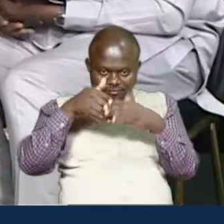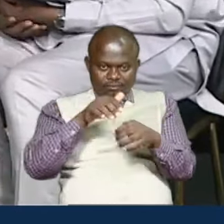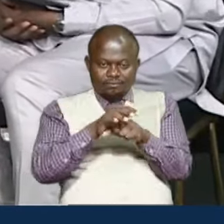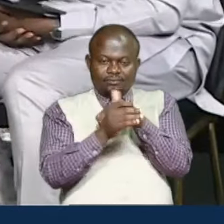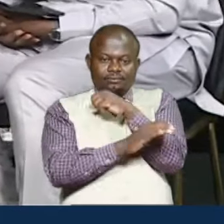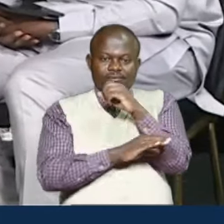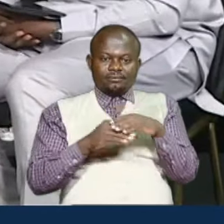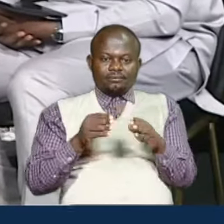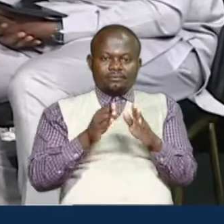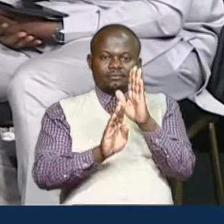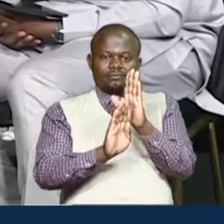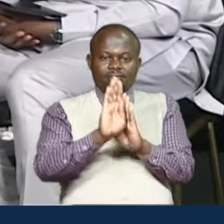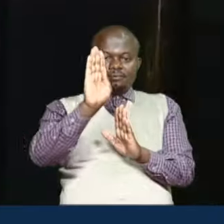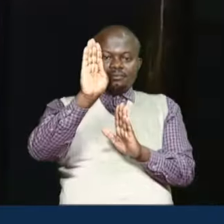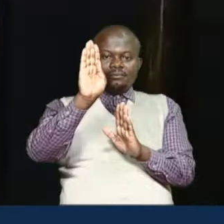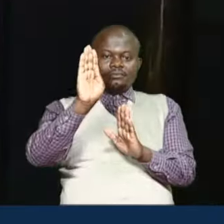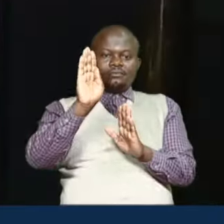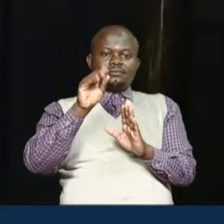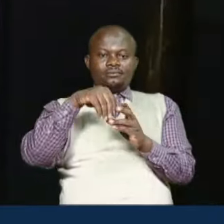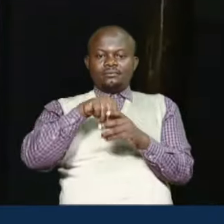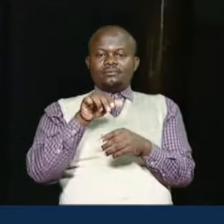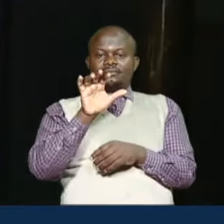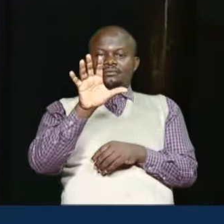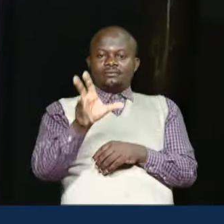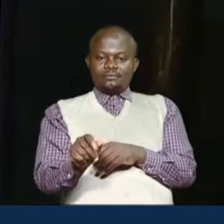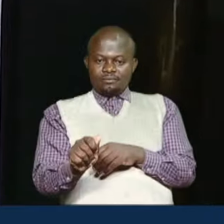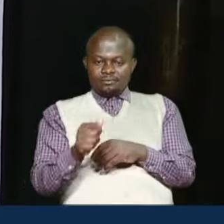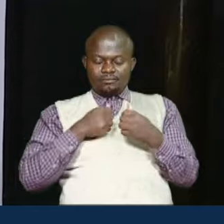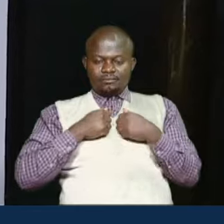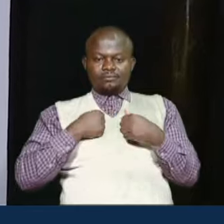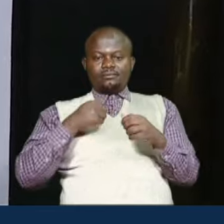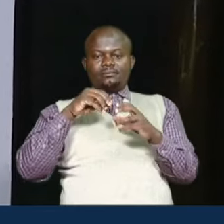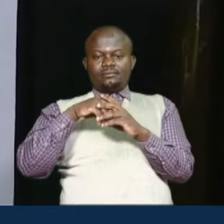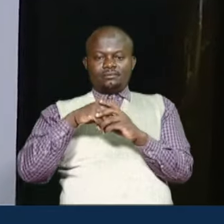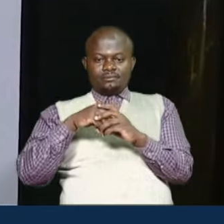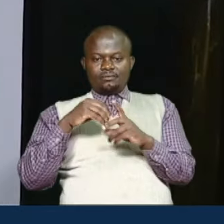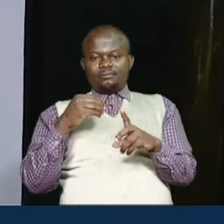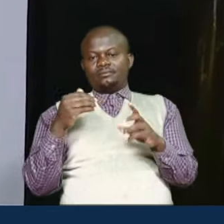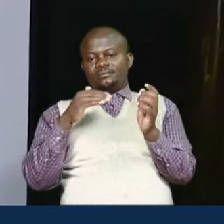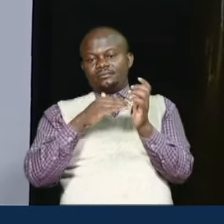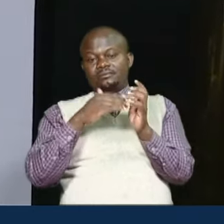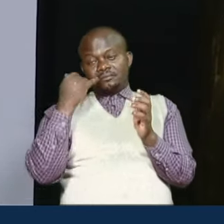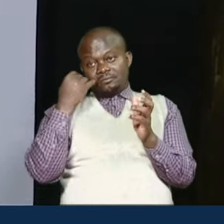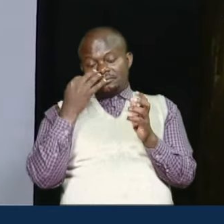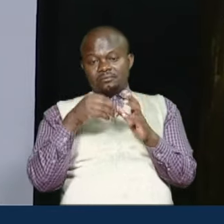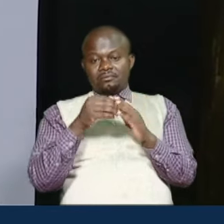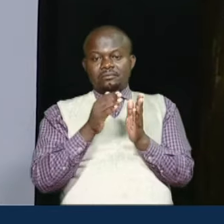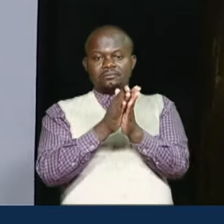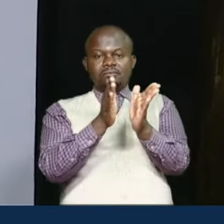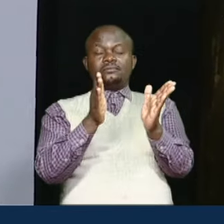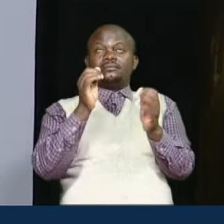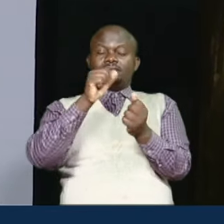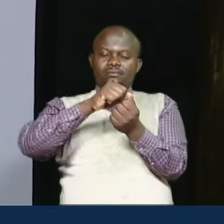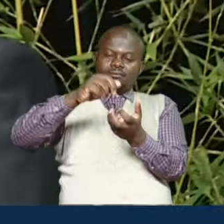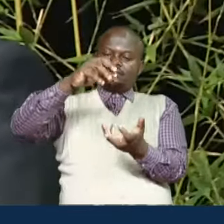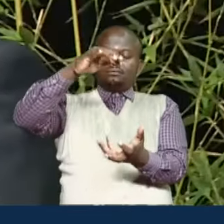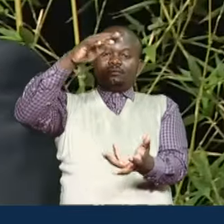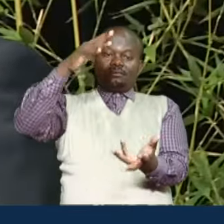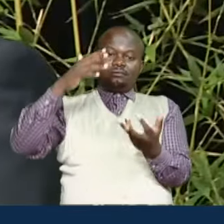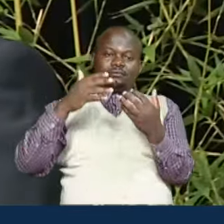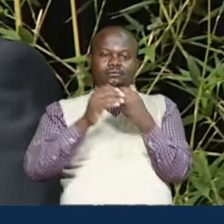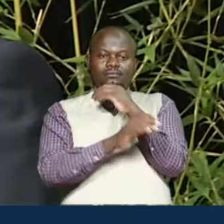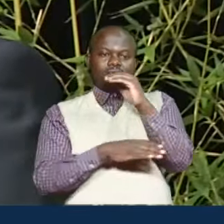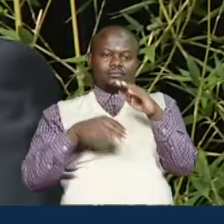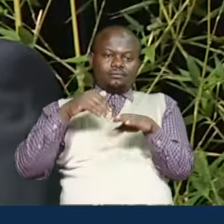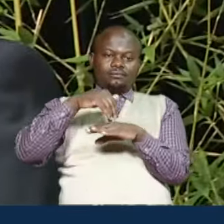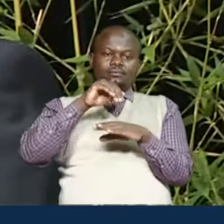mu nzira y'amajyambere birimo ibyo ku mugabane wa Afurika u Rwanda ruhereyemo. Nubwo muri rusange ibyuka bihumanya ikirere uyu mugabane wohereza